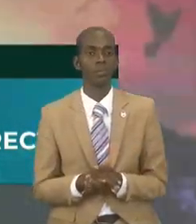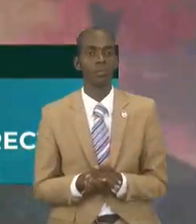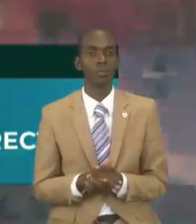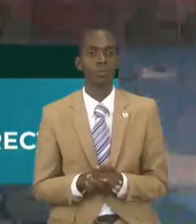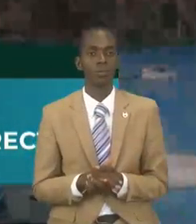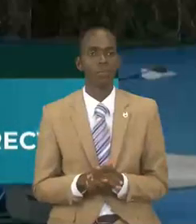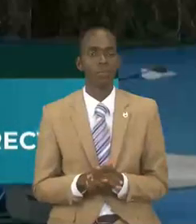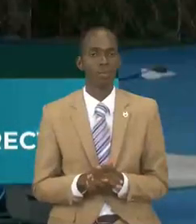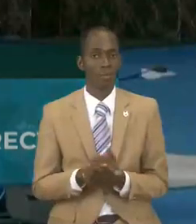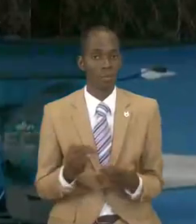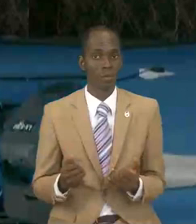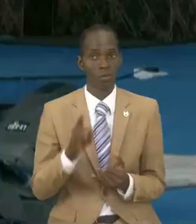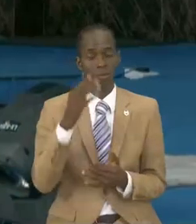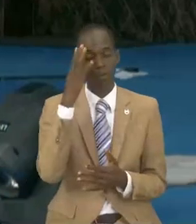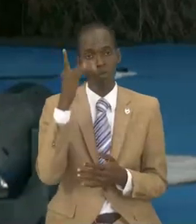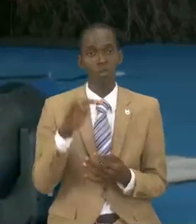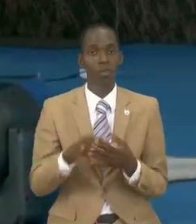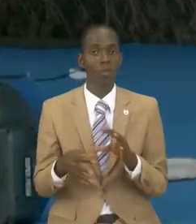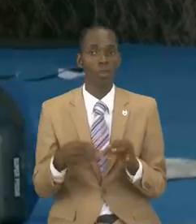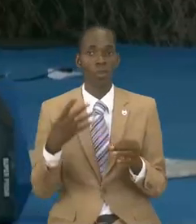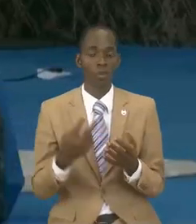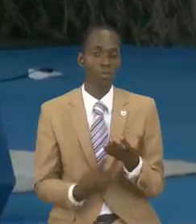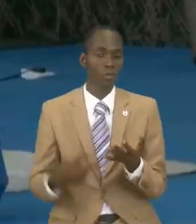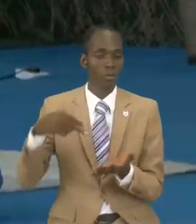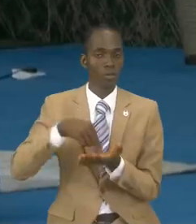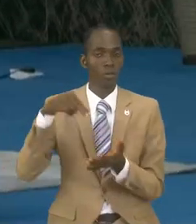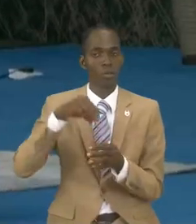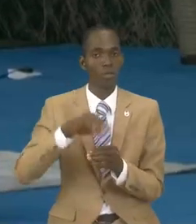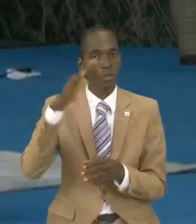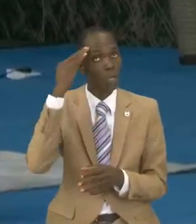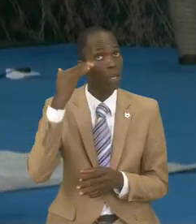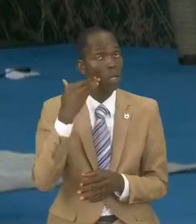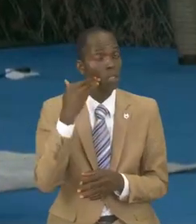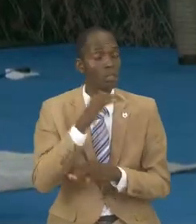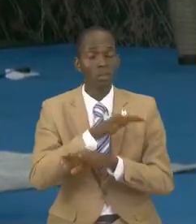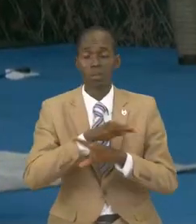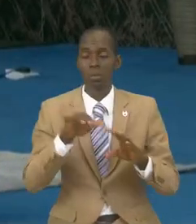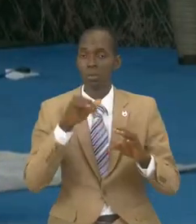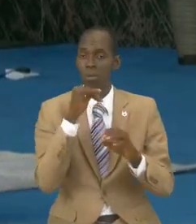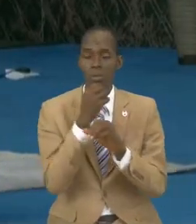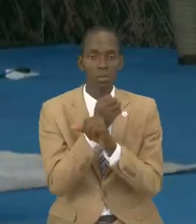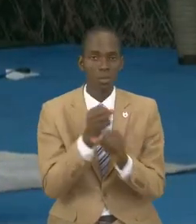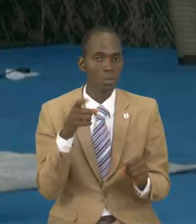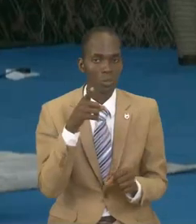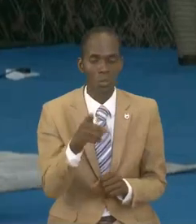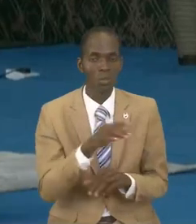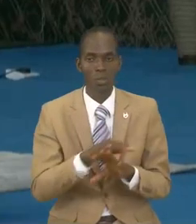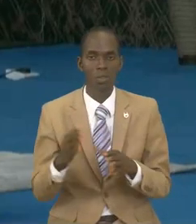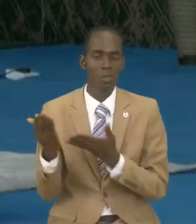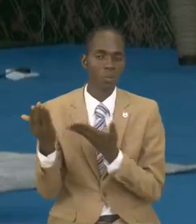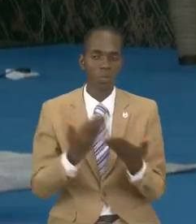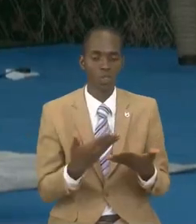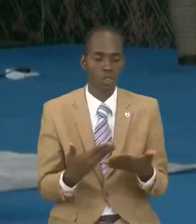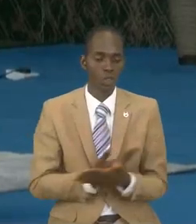par ou à travers sa résurrection. Si vous avez l'histoire de la résurrection en tête, n'apporte pas